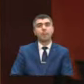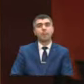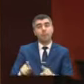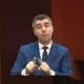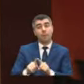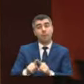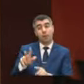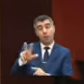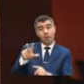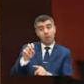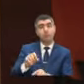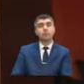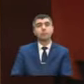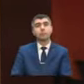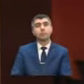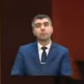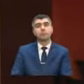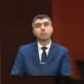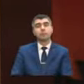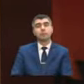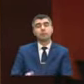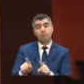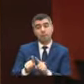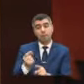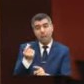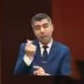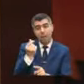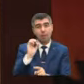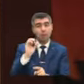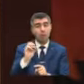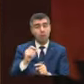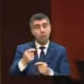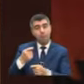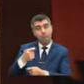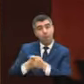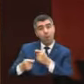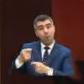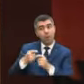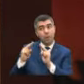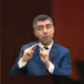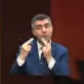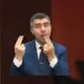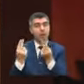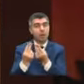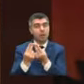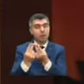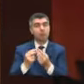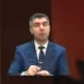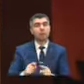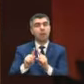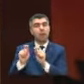أنتم كتعرفوا أن هذا سعر المستلزمات الطبية على الصعيد العالمي هو حقيقة